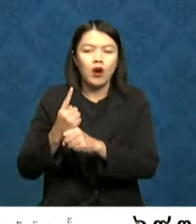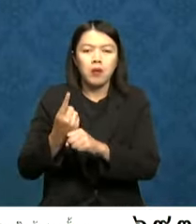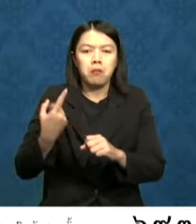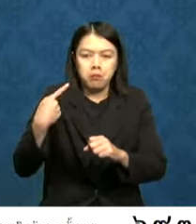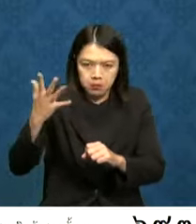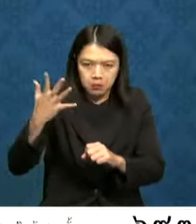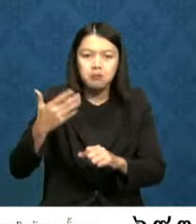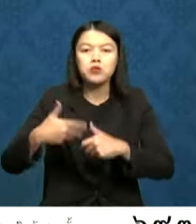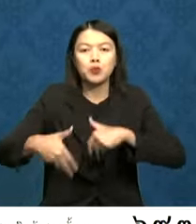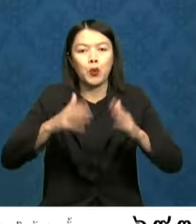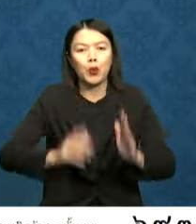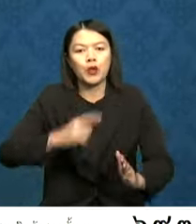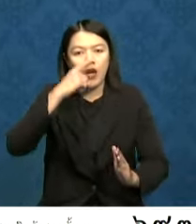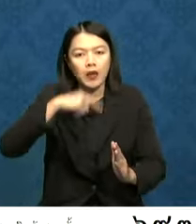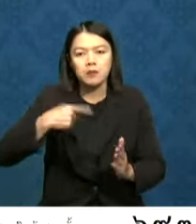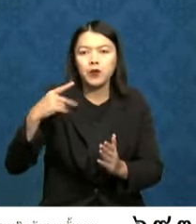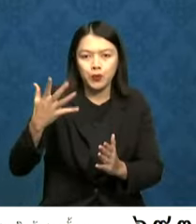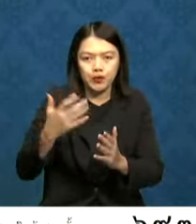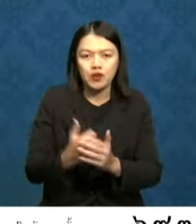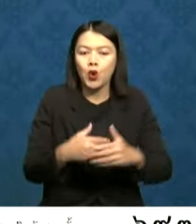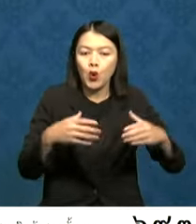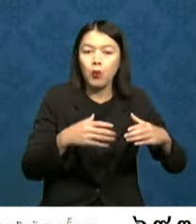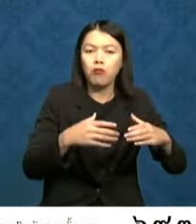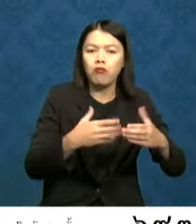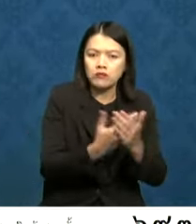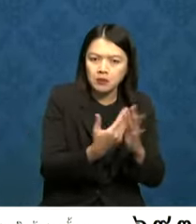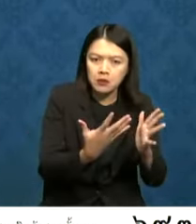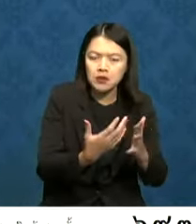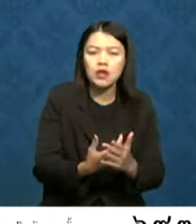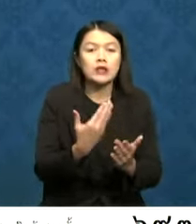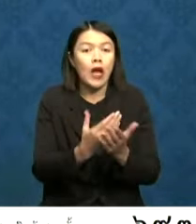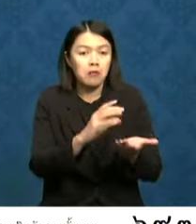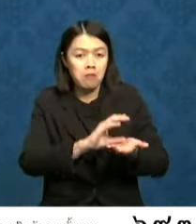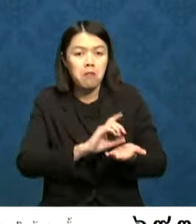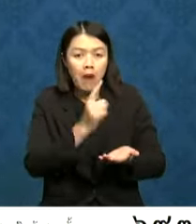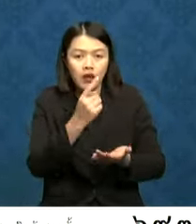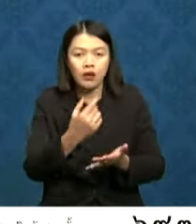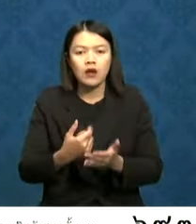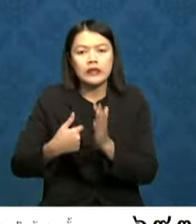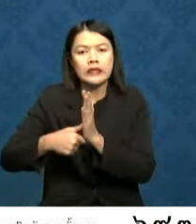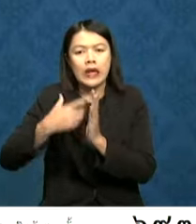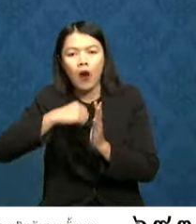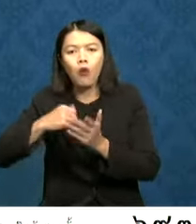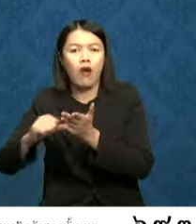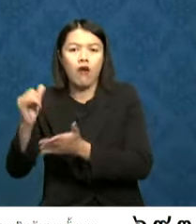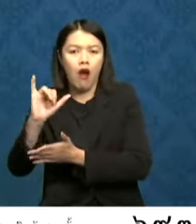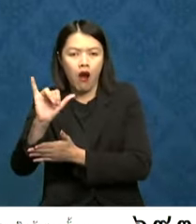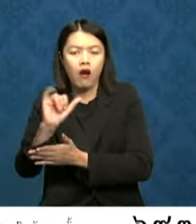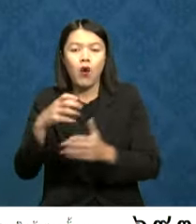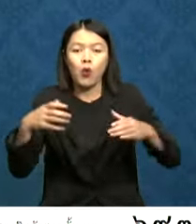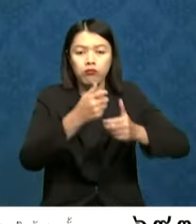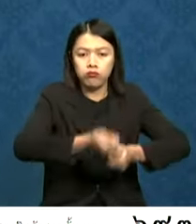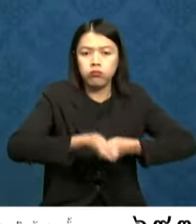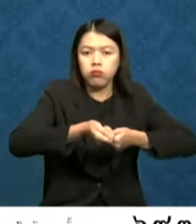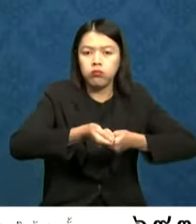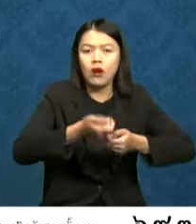ชนชาวไทยไม่ว่าจะมองไปในกลุ่มคนยากไร้เงินใหม่ยังไม่เข้าหนี้เก่ายังไม่แก้กลุ่มเกษตรกร